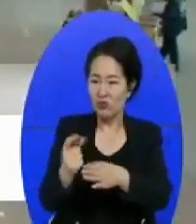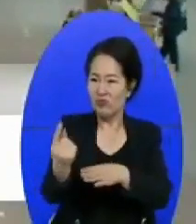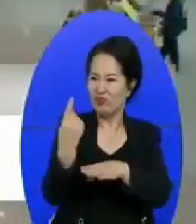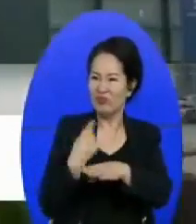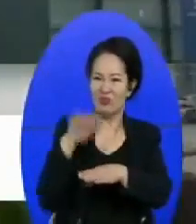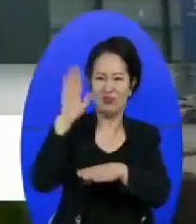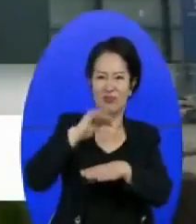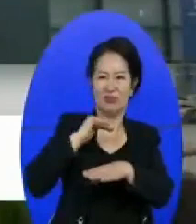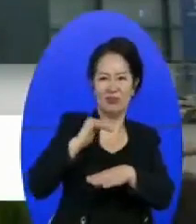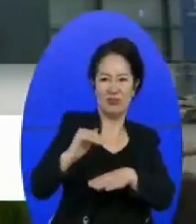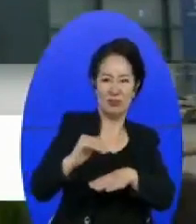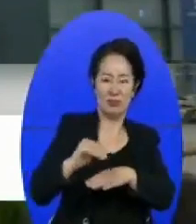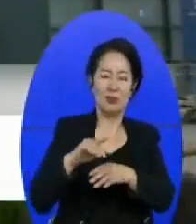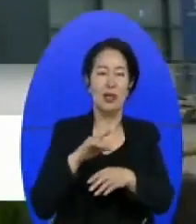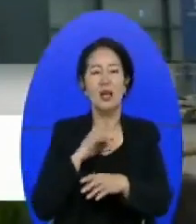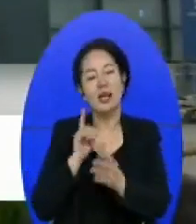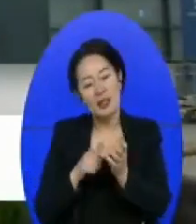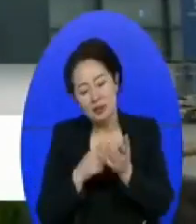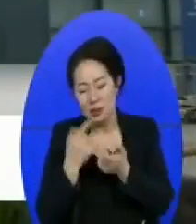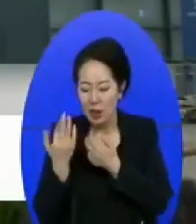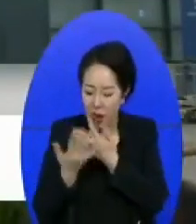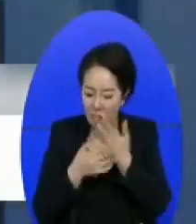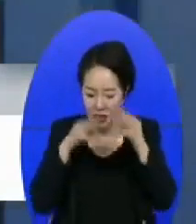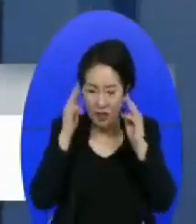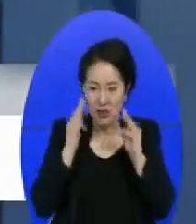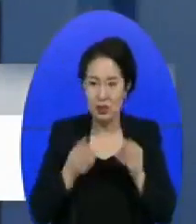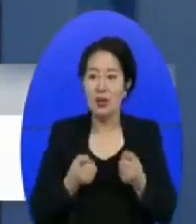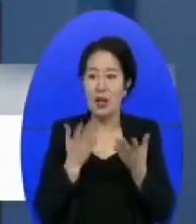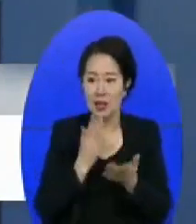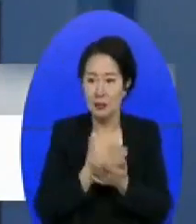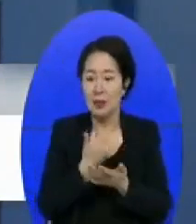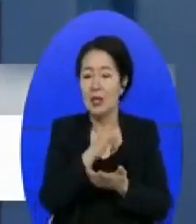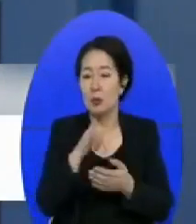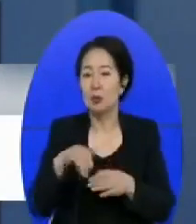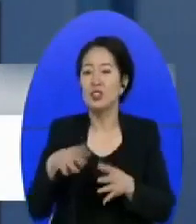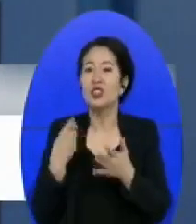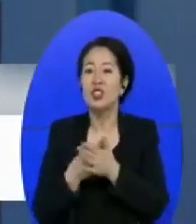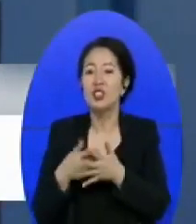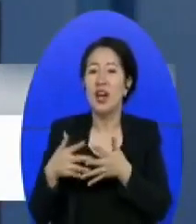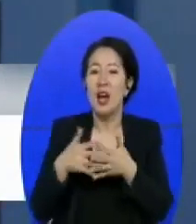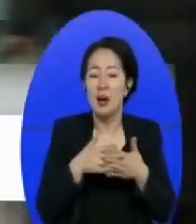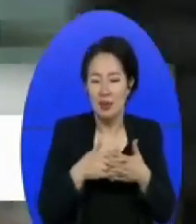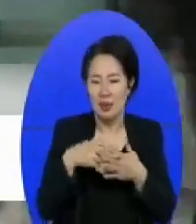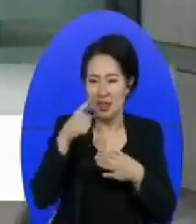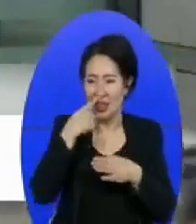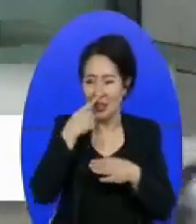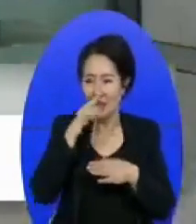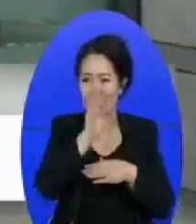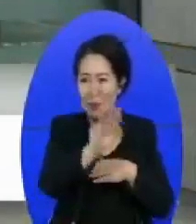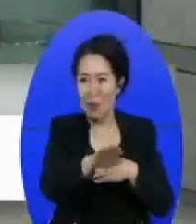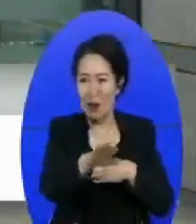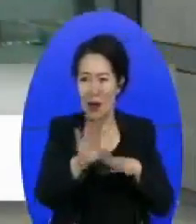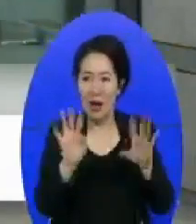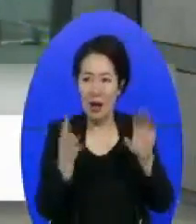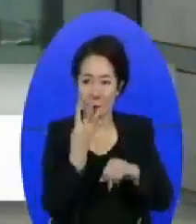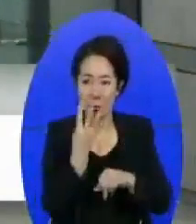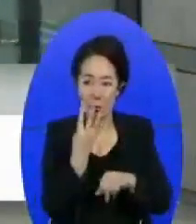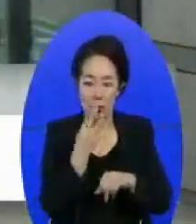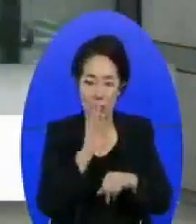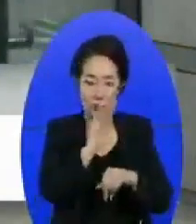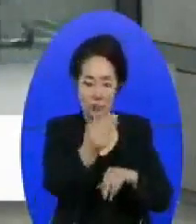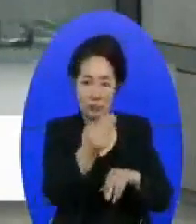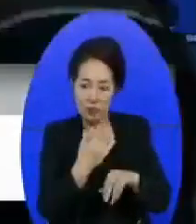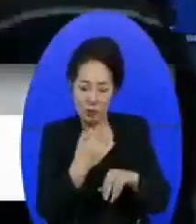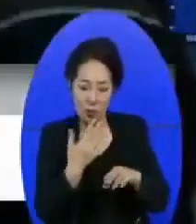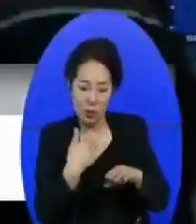хилээрээ нэвтрүүлэхгүй хүл хорой тогтоох зэрэг олон талын шийдвэрийг гаргаж байна. Тухайлбал Америкийн нэгдсэн улс хятад улсад сүүлийн 14 хоног зорчсон иргэдэд